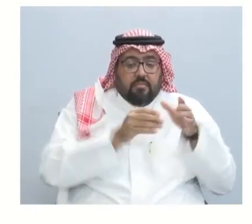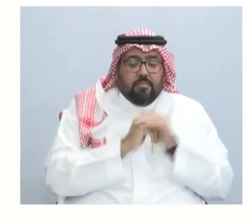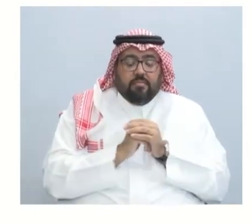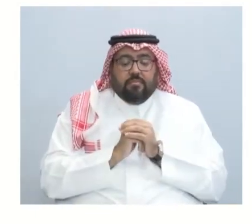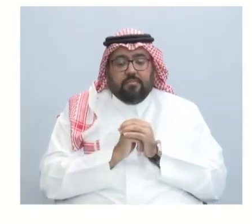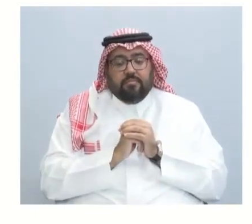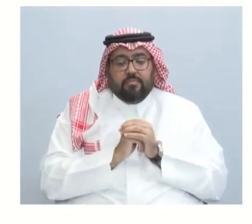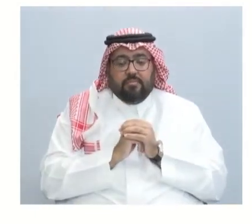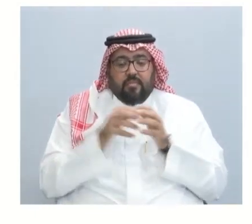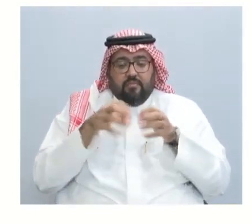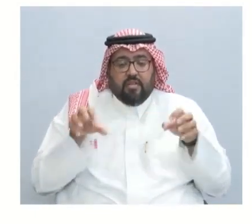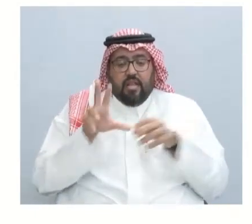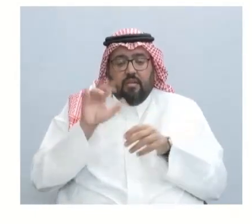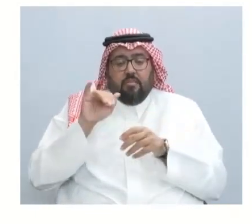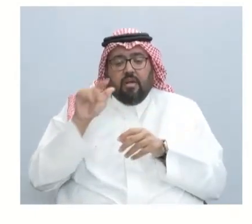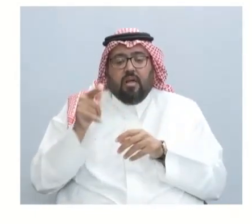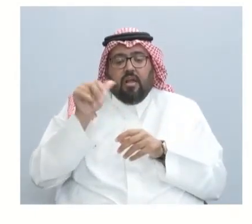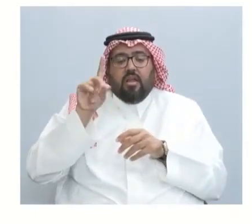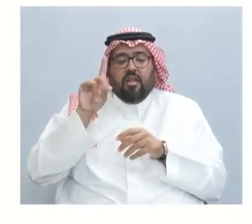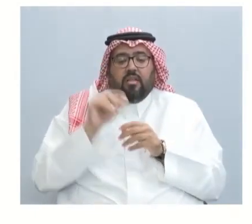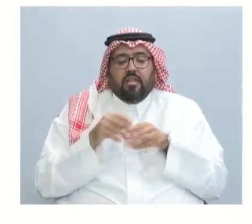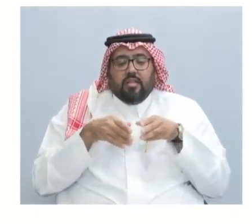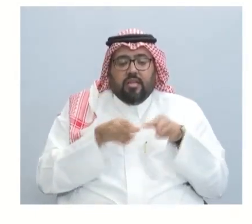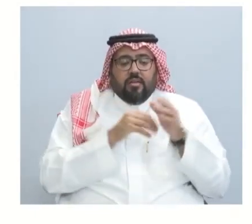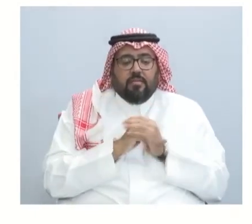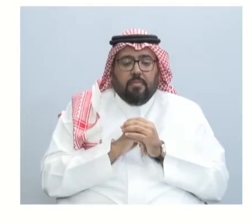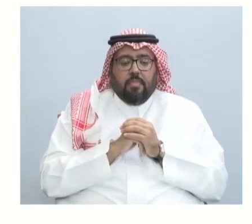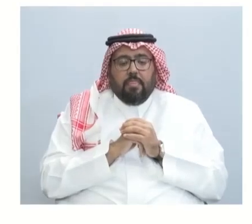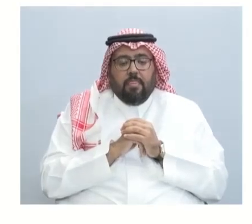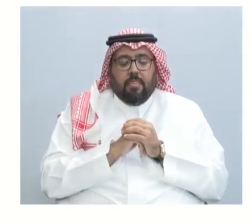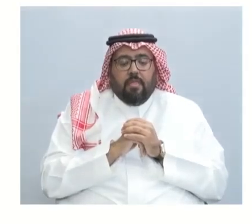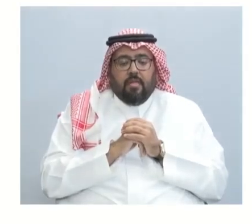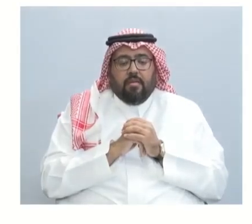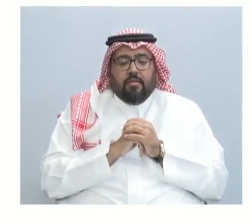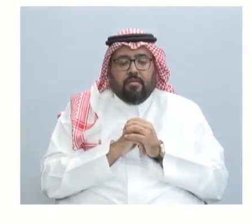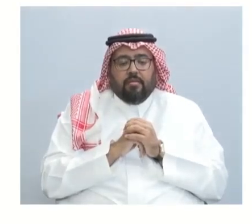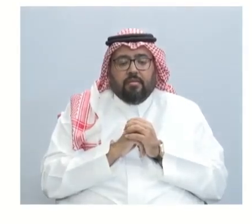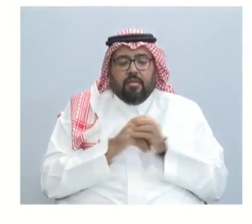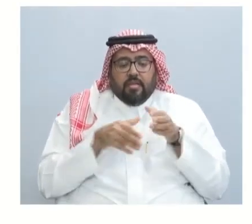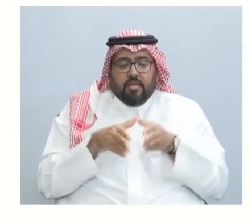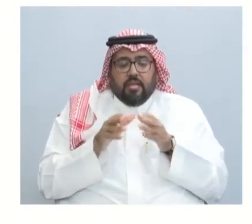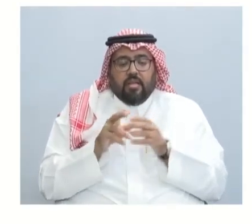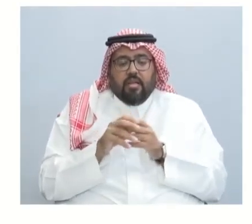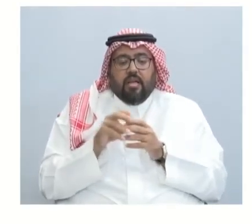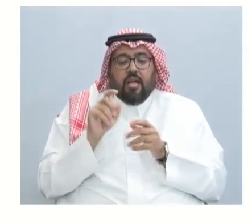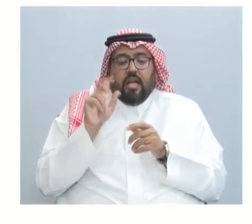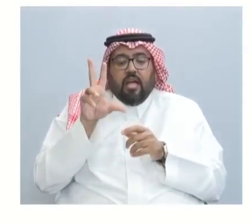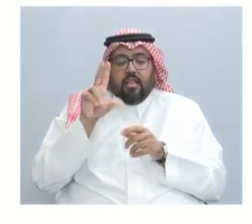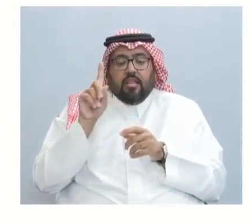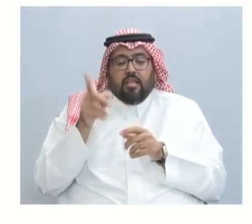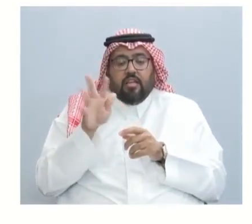تساعدنا لفصل المخاليط من هذه الطرق عزيزي الطالب وعزيزتي الطالبه طريقه الترشيح